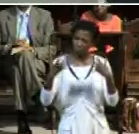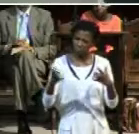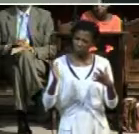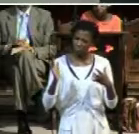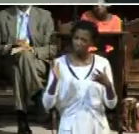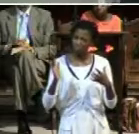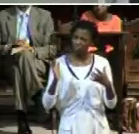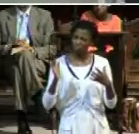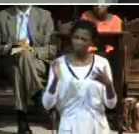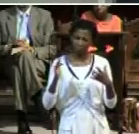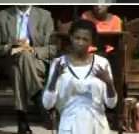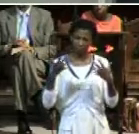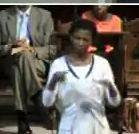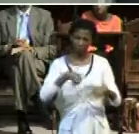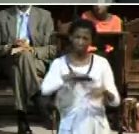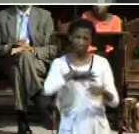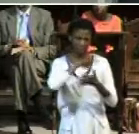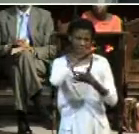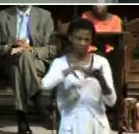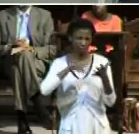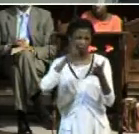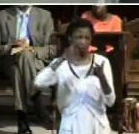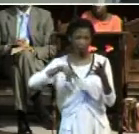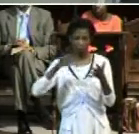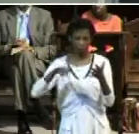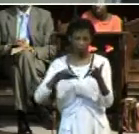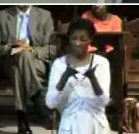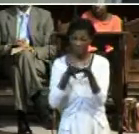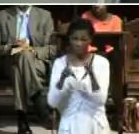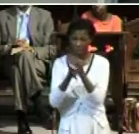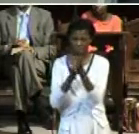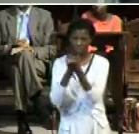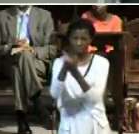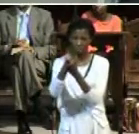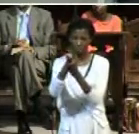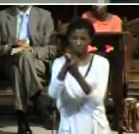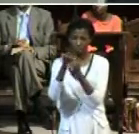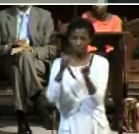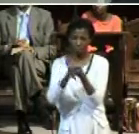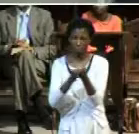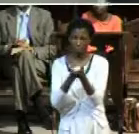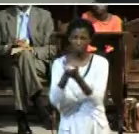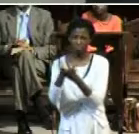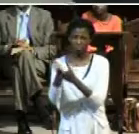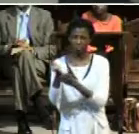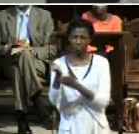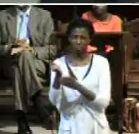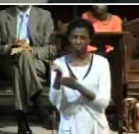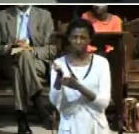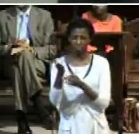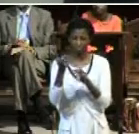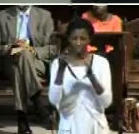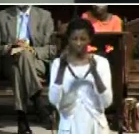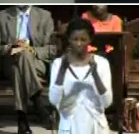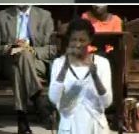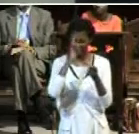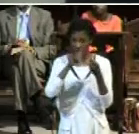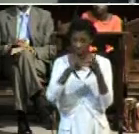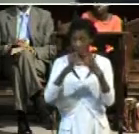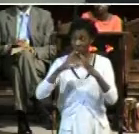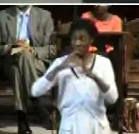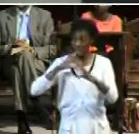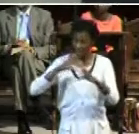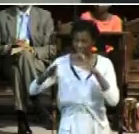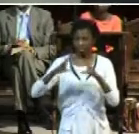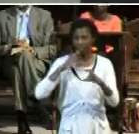la lecture d'un texte qui va tout à fait dans ce sens. Et dans le sens de cette communication de Jésus, vous avez vu